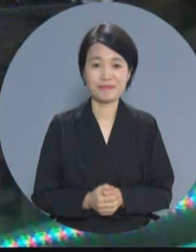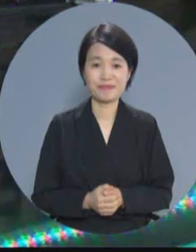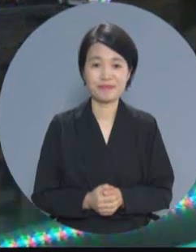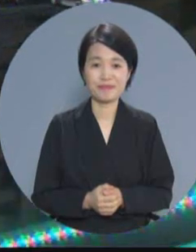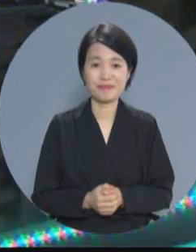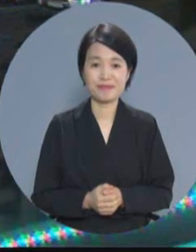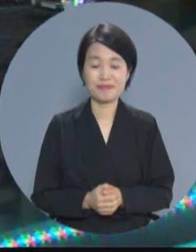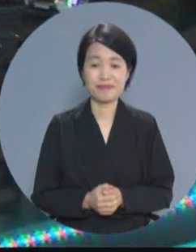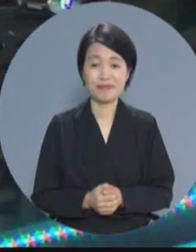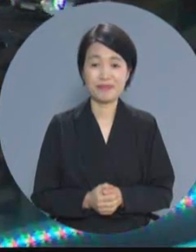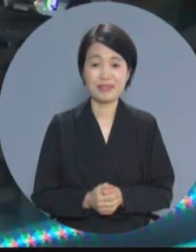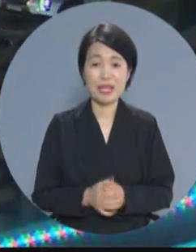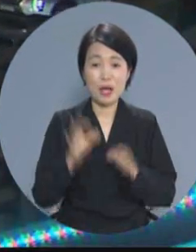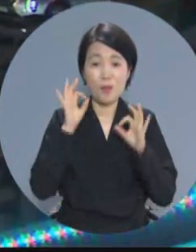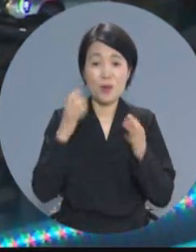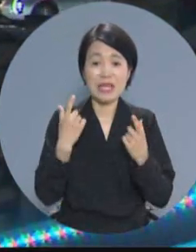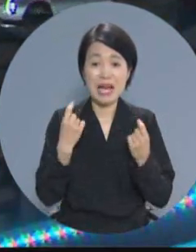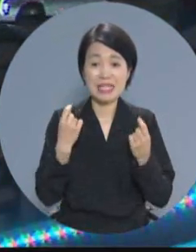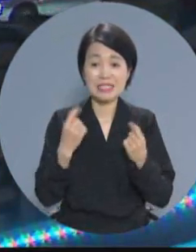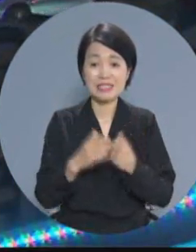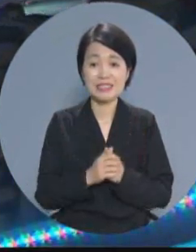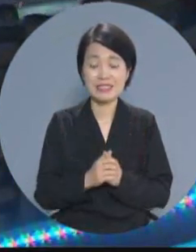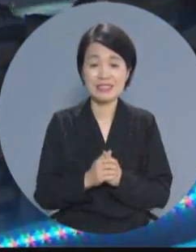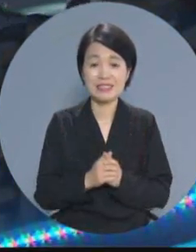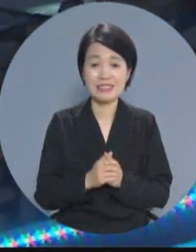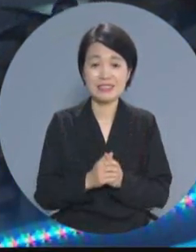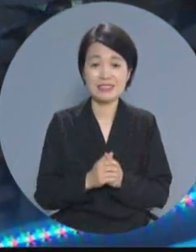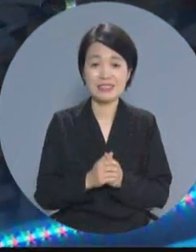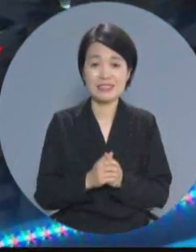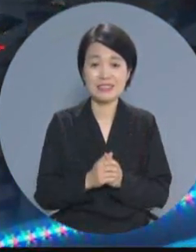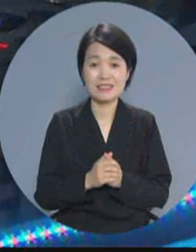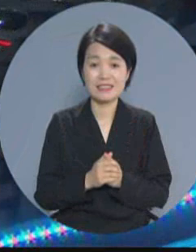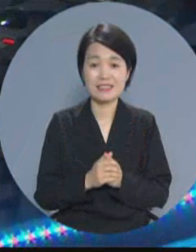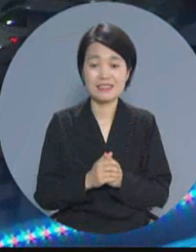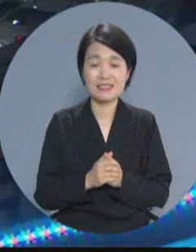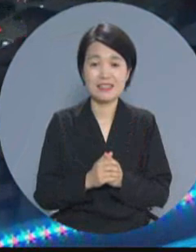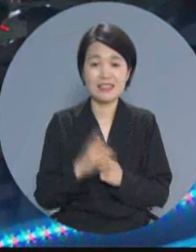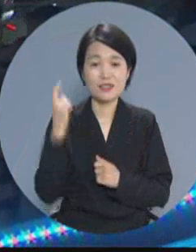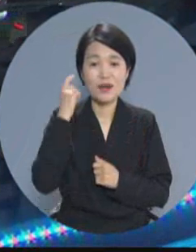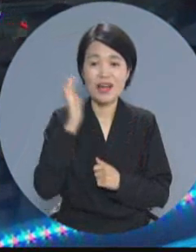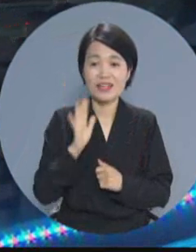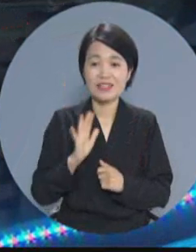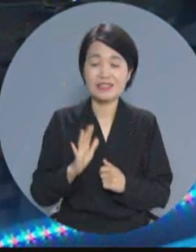네, 보시는 것처럼 거북선대교 인근에는 거리 공연이 한창 이루어지고 있습니다.